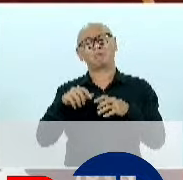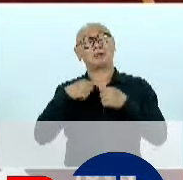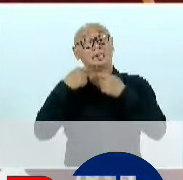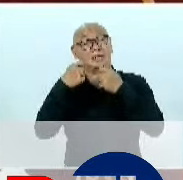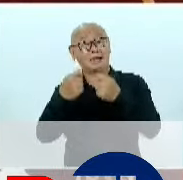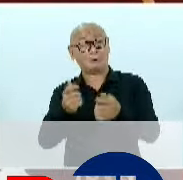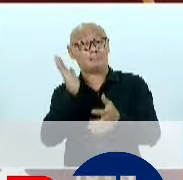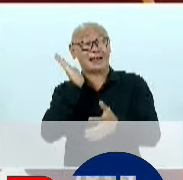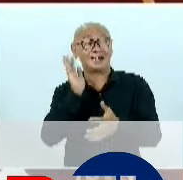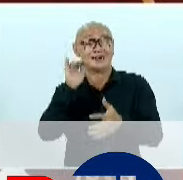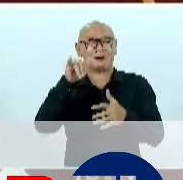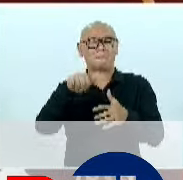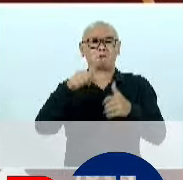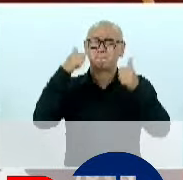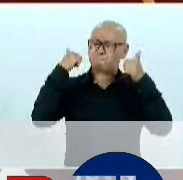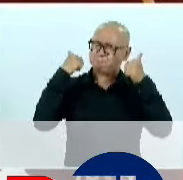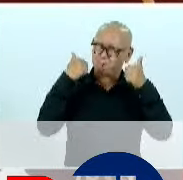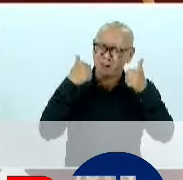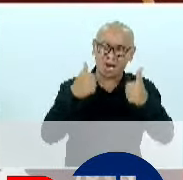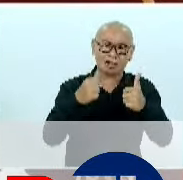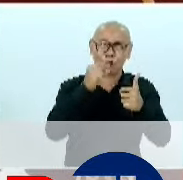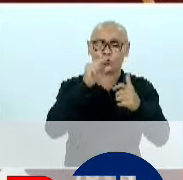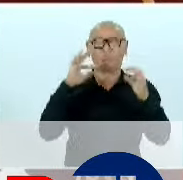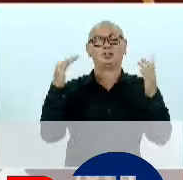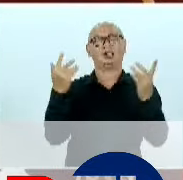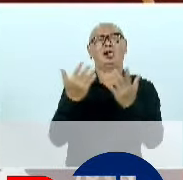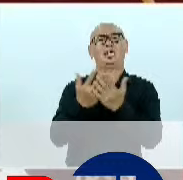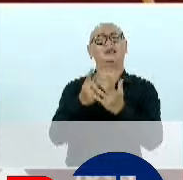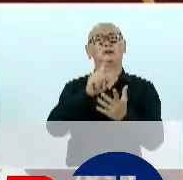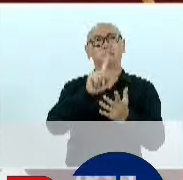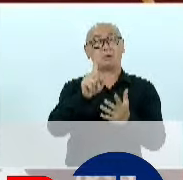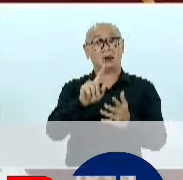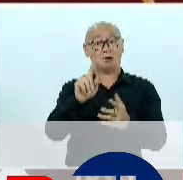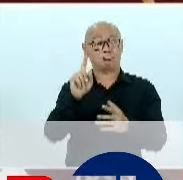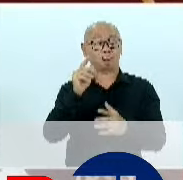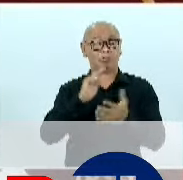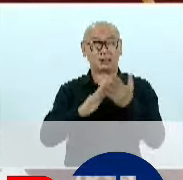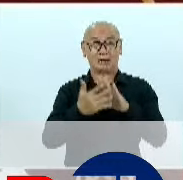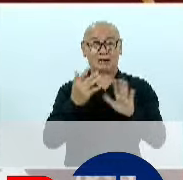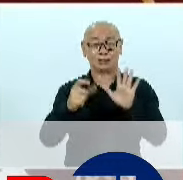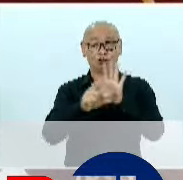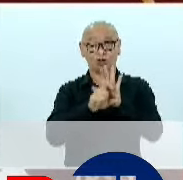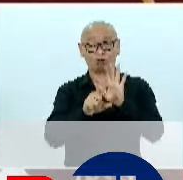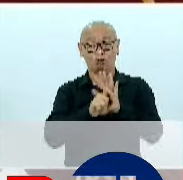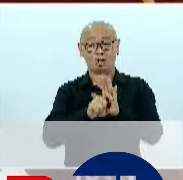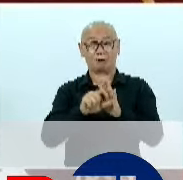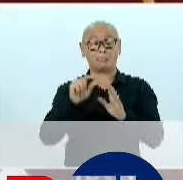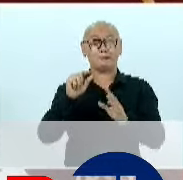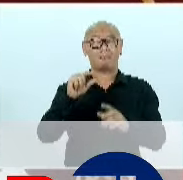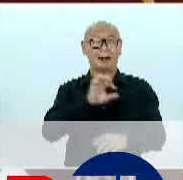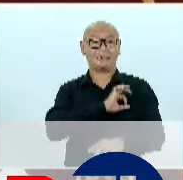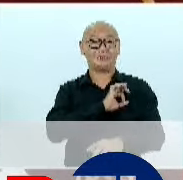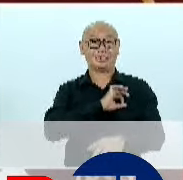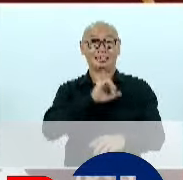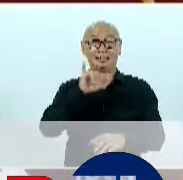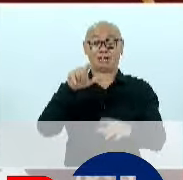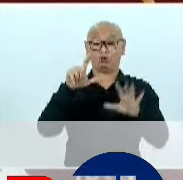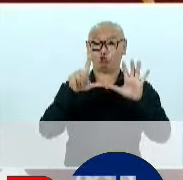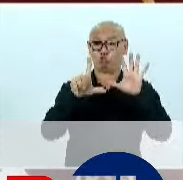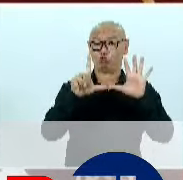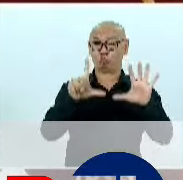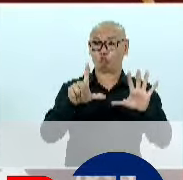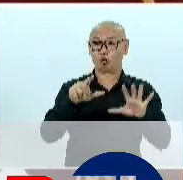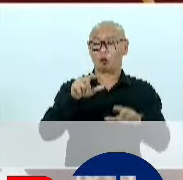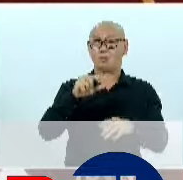pelayanan yang terbaik kepada masyarakat sebagaimana pernah dicontohkan oleh presiden yang ketuj